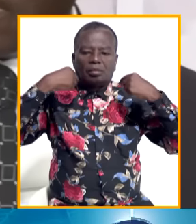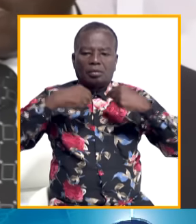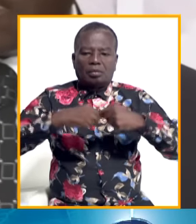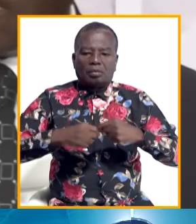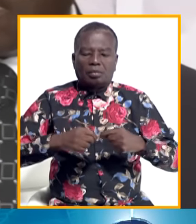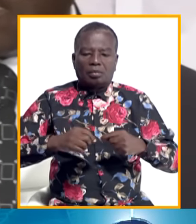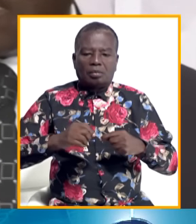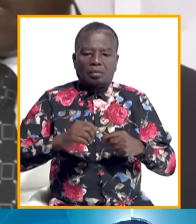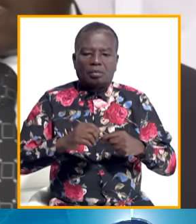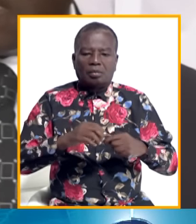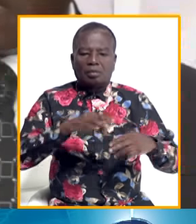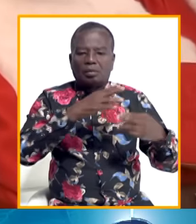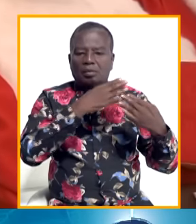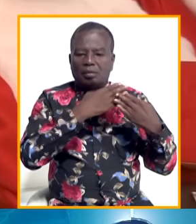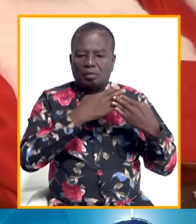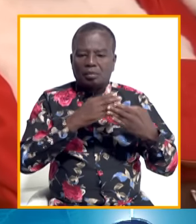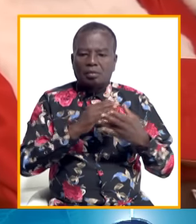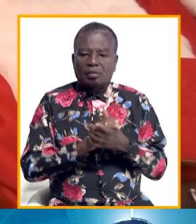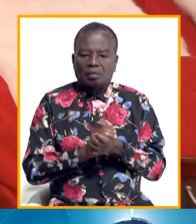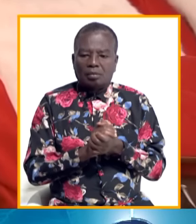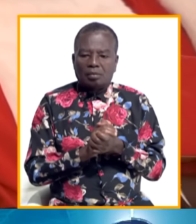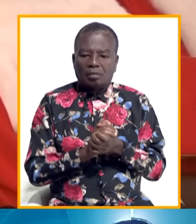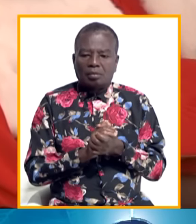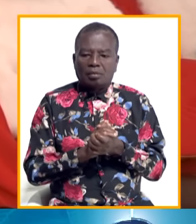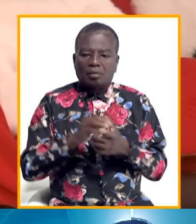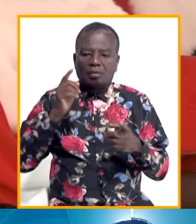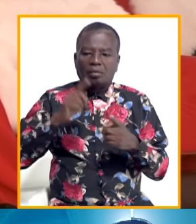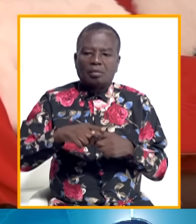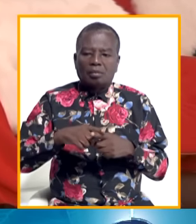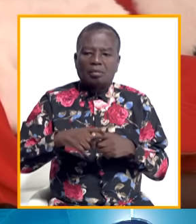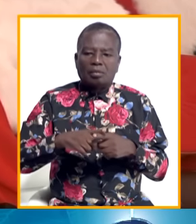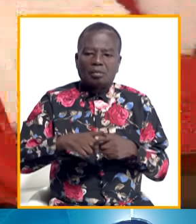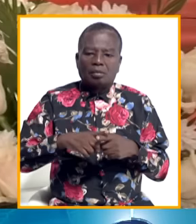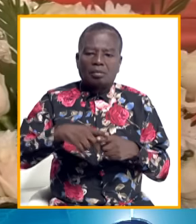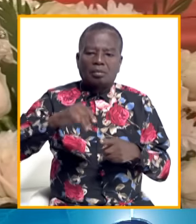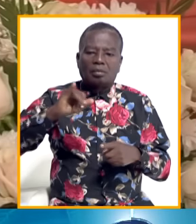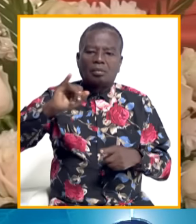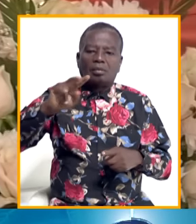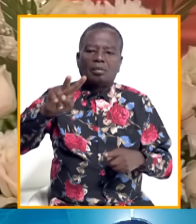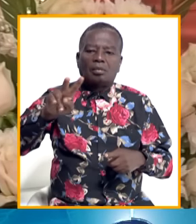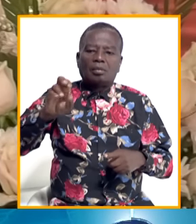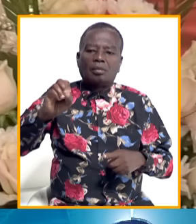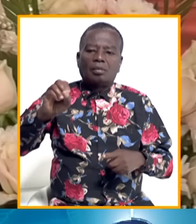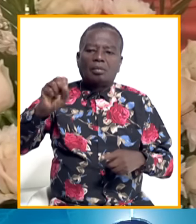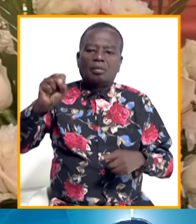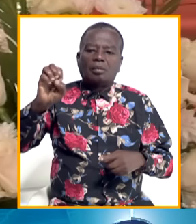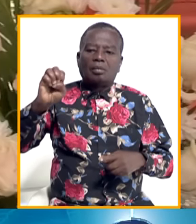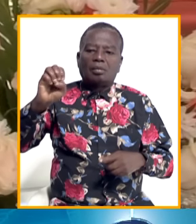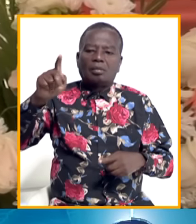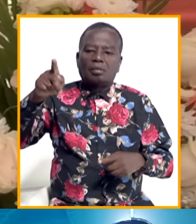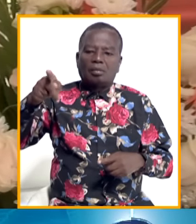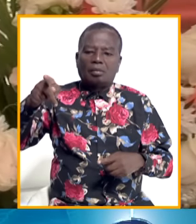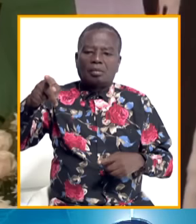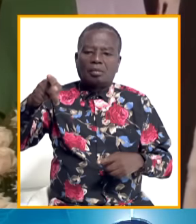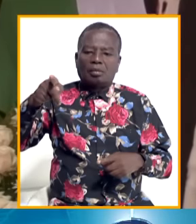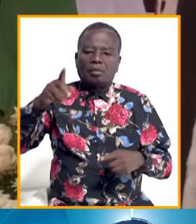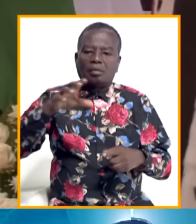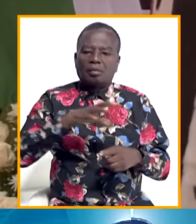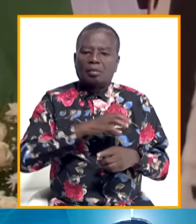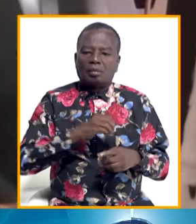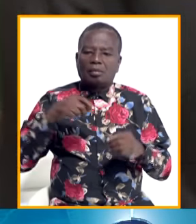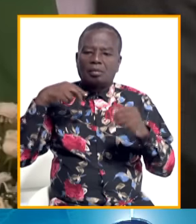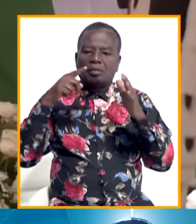la cérémonie de levée du corps à Ivoussep. La dépouille de l'ancien président du Conseil supérieur de la magistrature